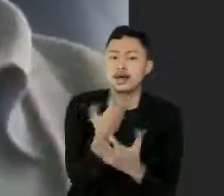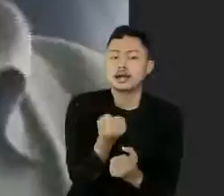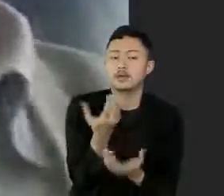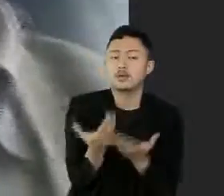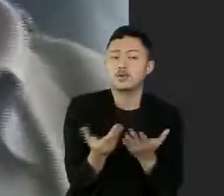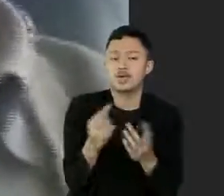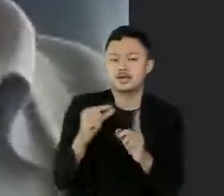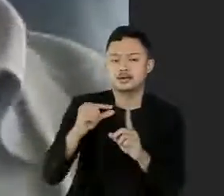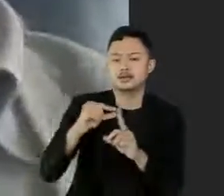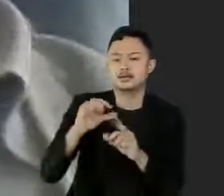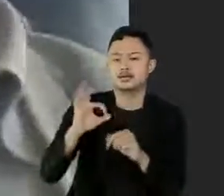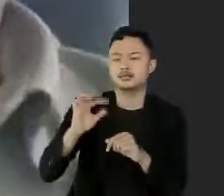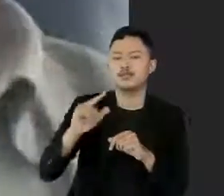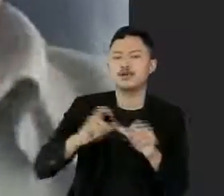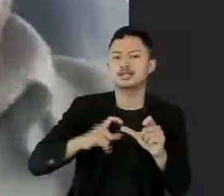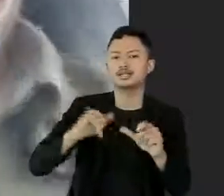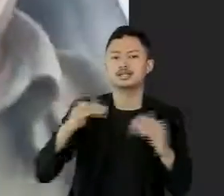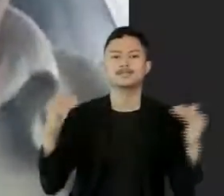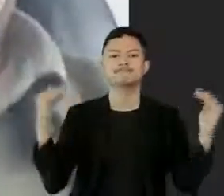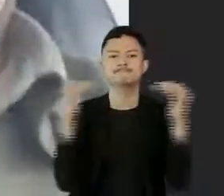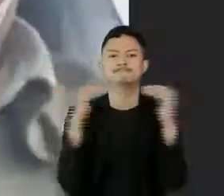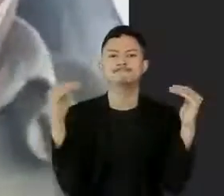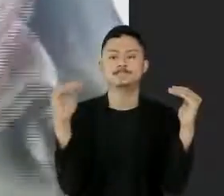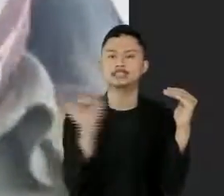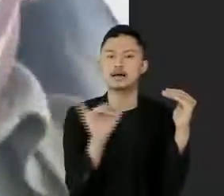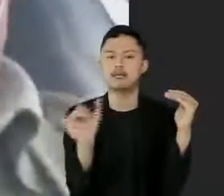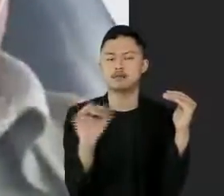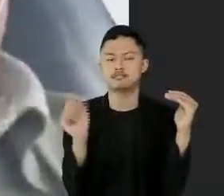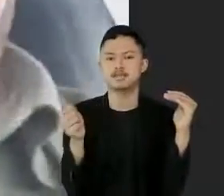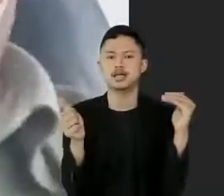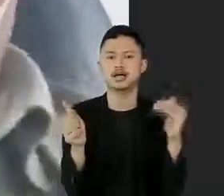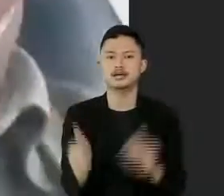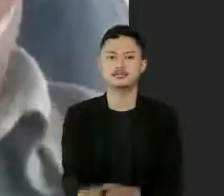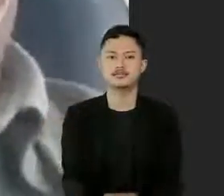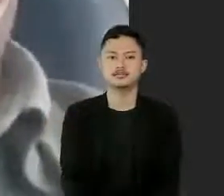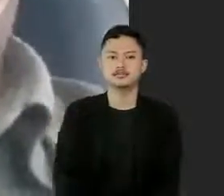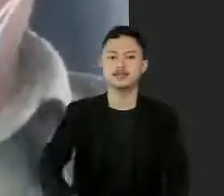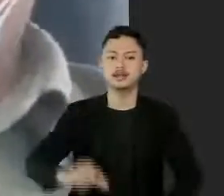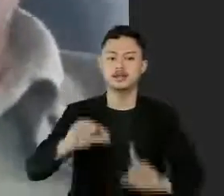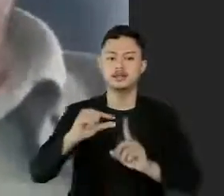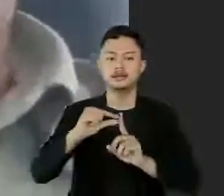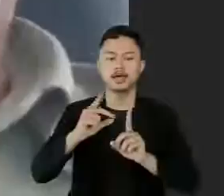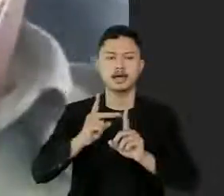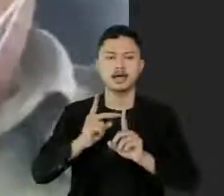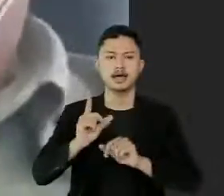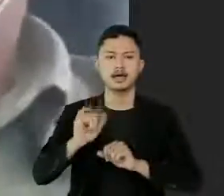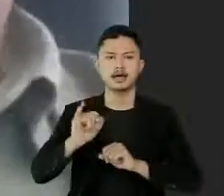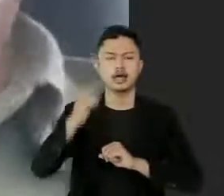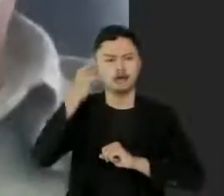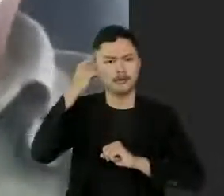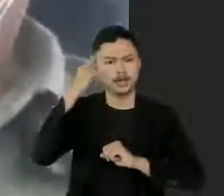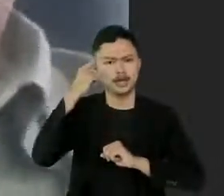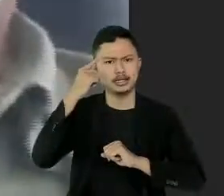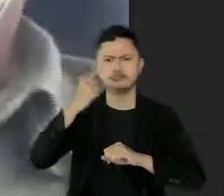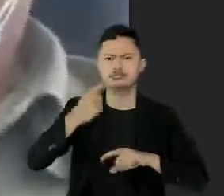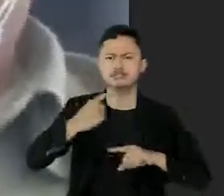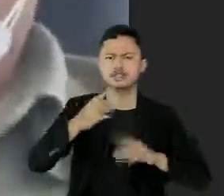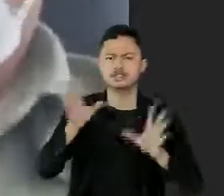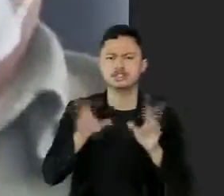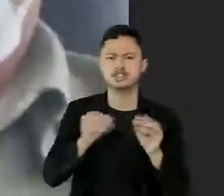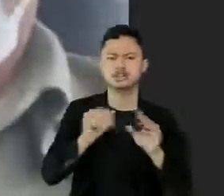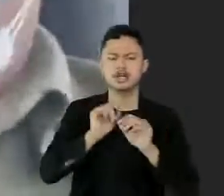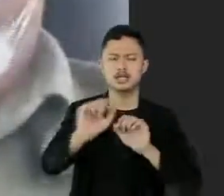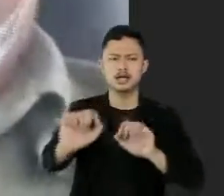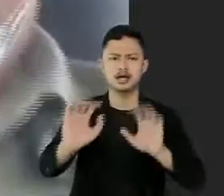mungkin porsinya bisa disamakan lah. Ini Pak dari PHRI saya rasa cukup banyak sekali